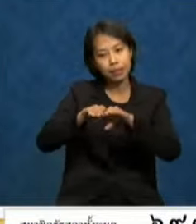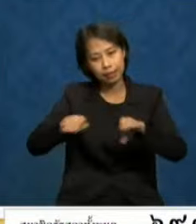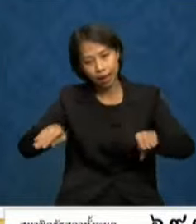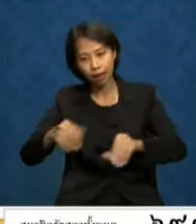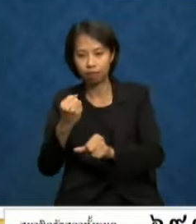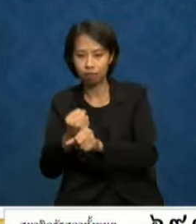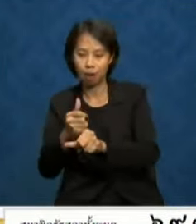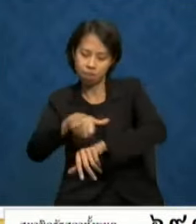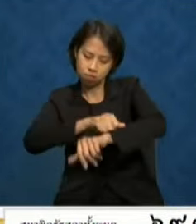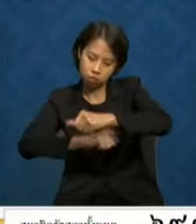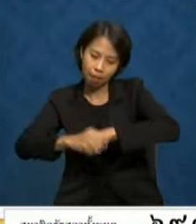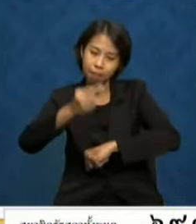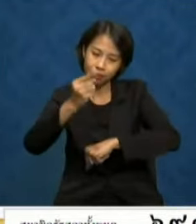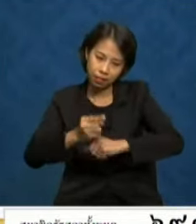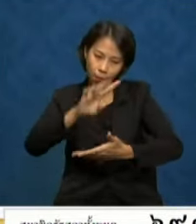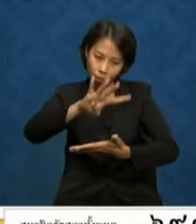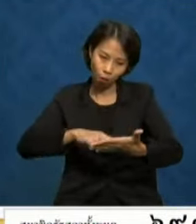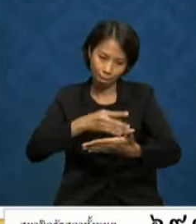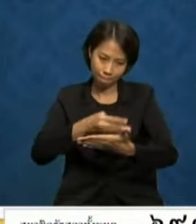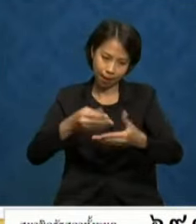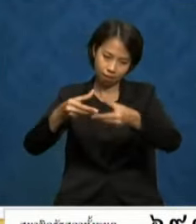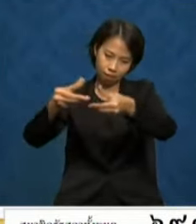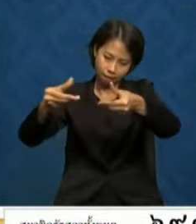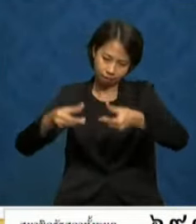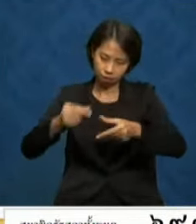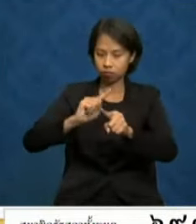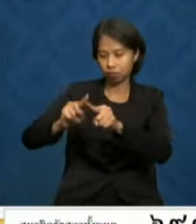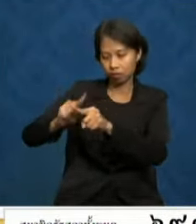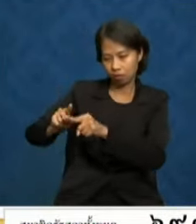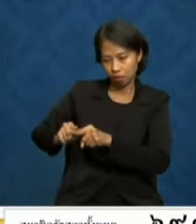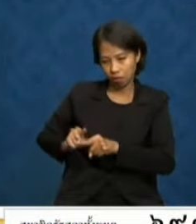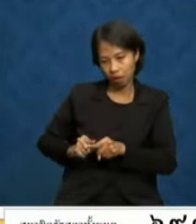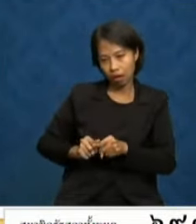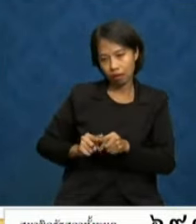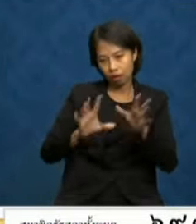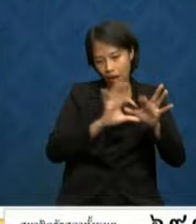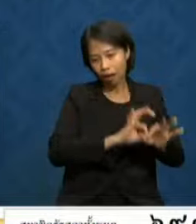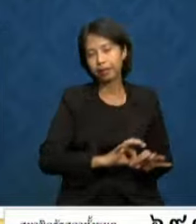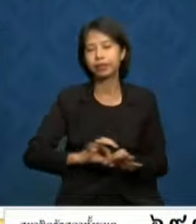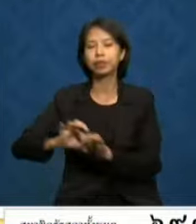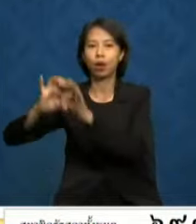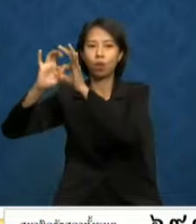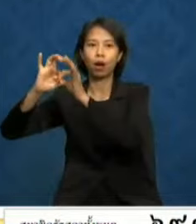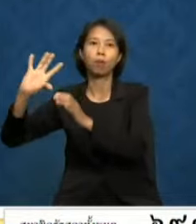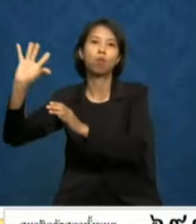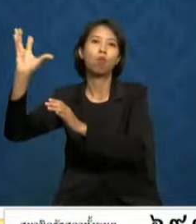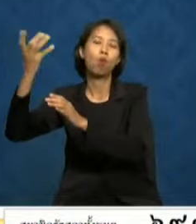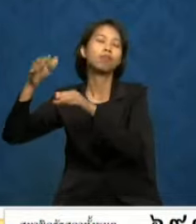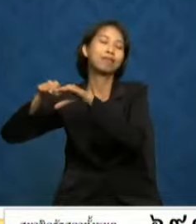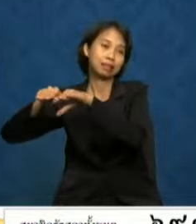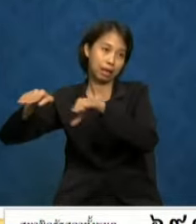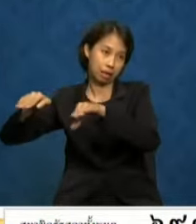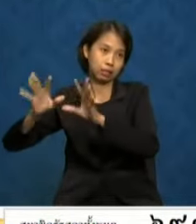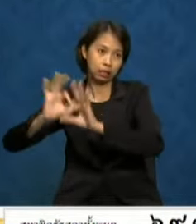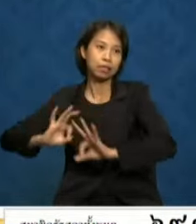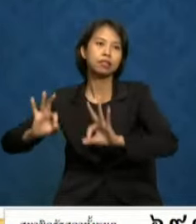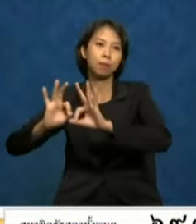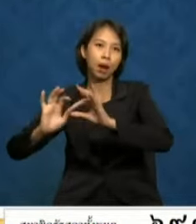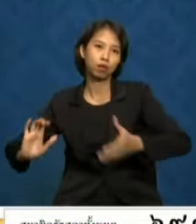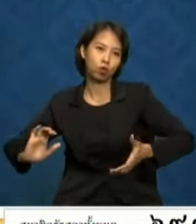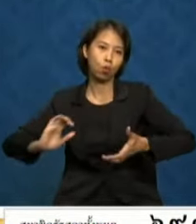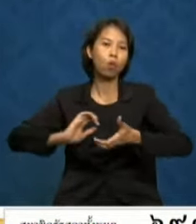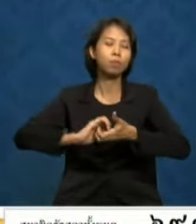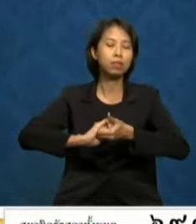ำแผนปฏิบัติการทำรายงานในรูปแบบต่างๆที่สอดรับกับสากลอันนี้จำเป็นจะต้องมีการร่วมมือครับ